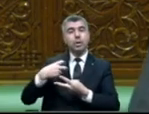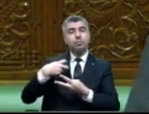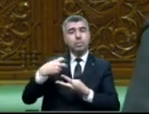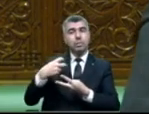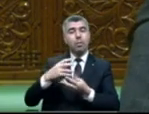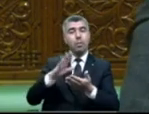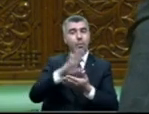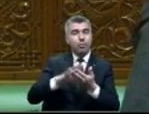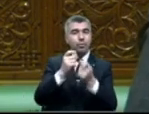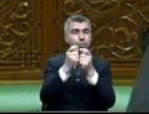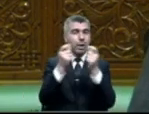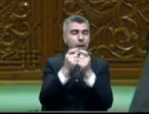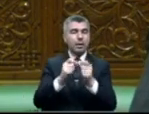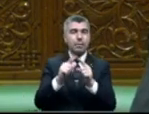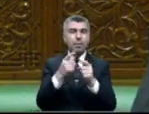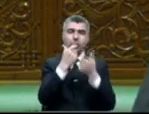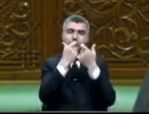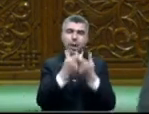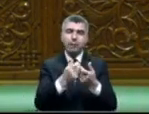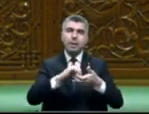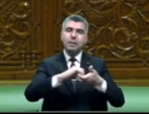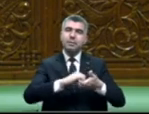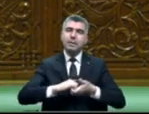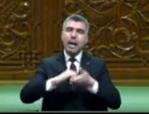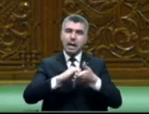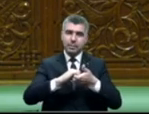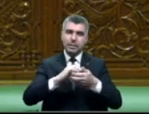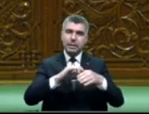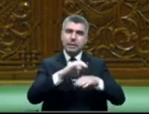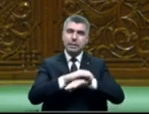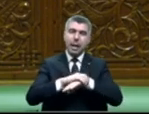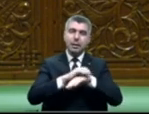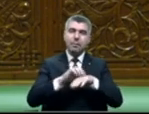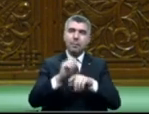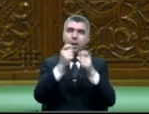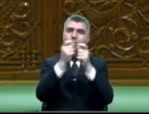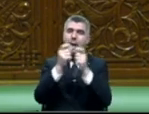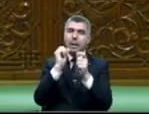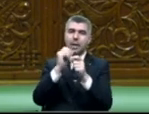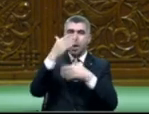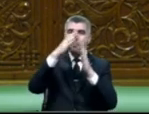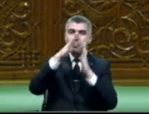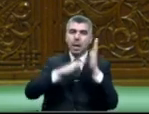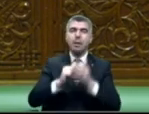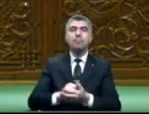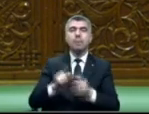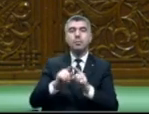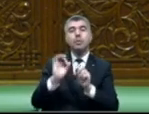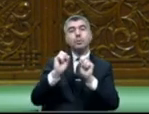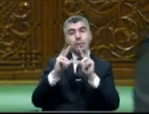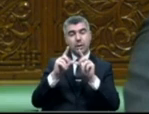السيدة الوزيرة رؤيتنا في الاتحاد العام مقاولة المغرب من موقعنا كفاعلين في هذا المجال، والتي نأمل منكم أخذها